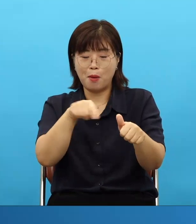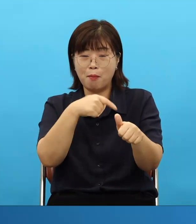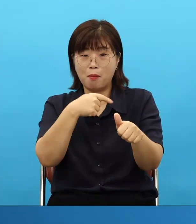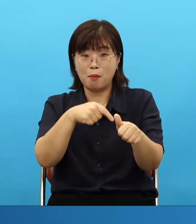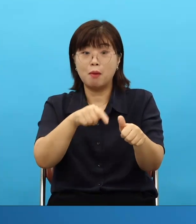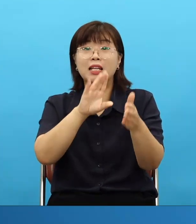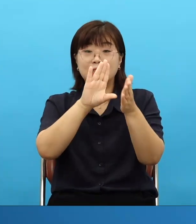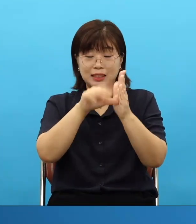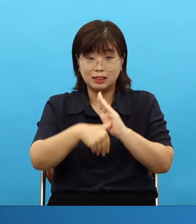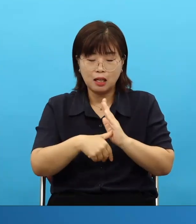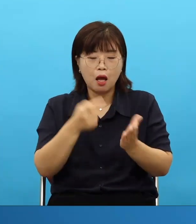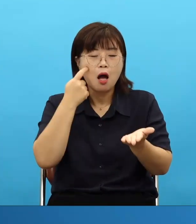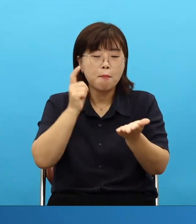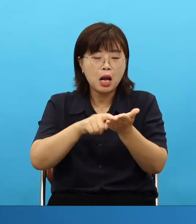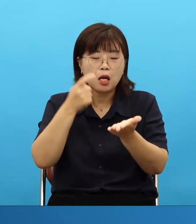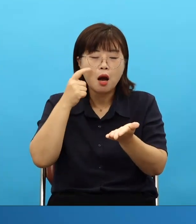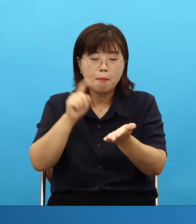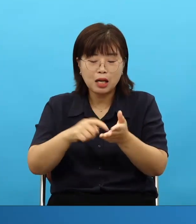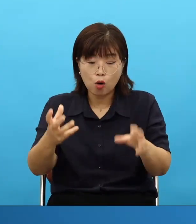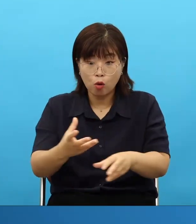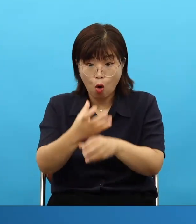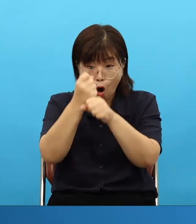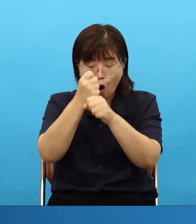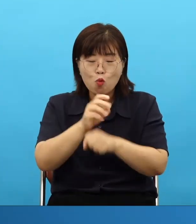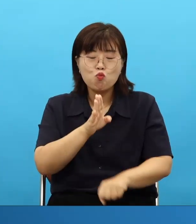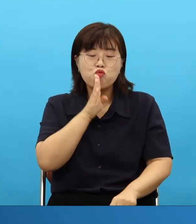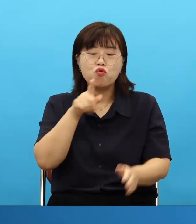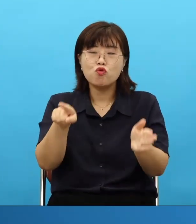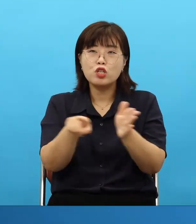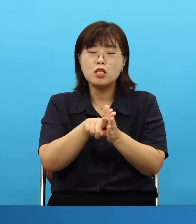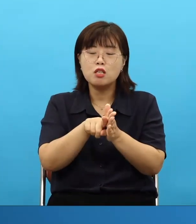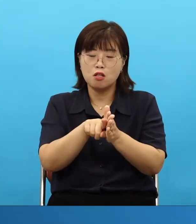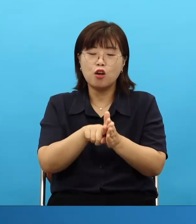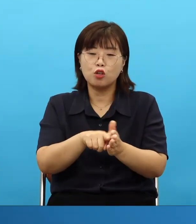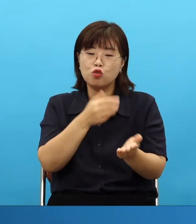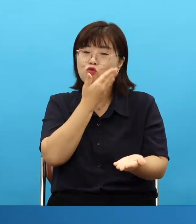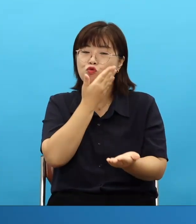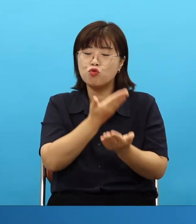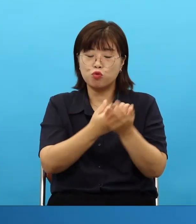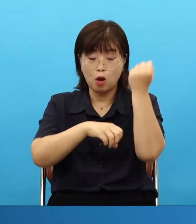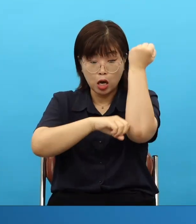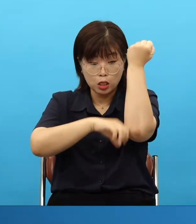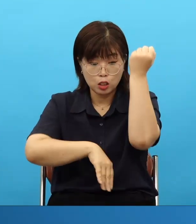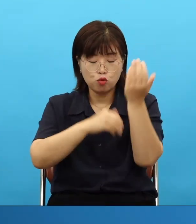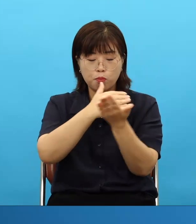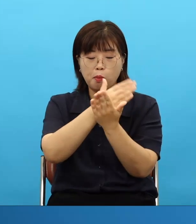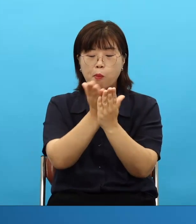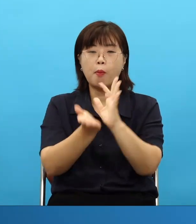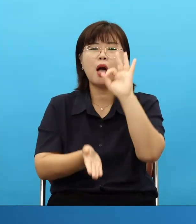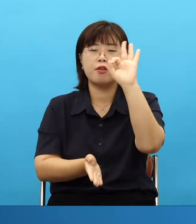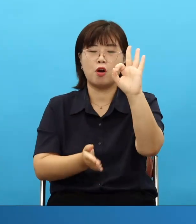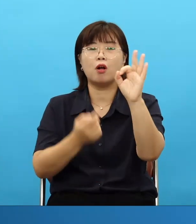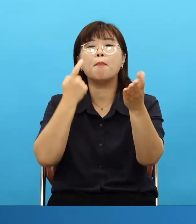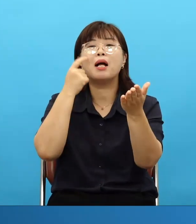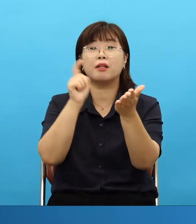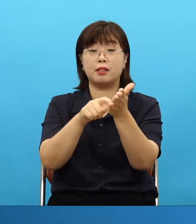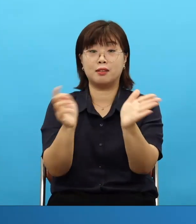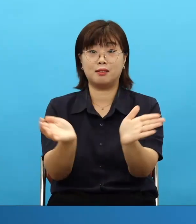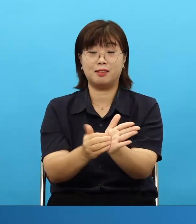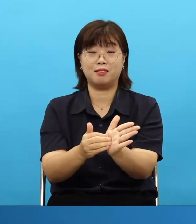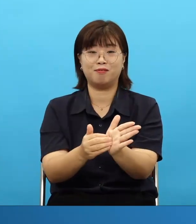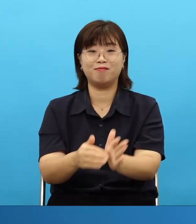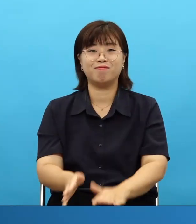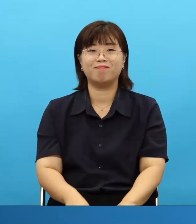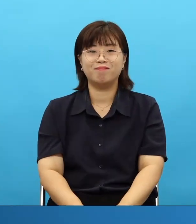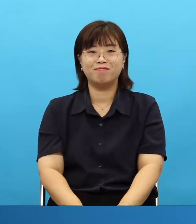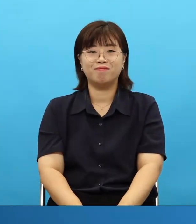that time. 청년들을 훈련 여러 개 전도 훈련 시키는 중에 10가지 발판 As I was training the young adults, I discovered the 10